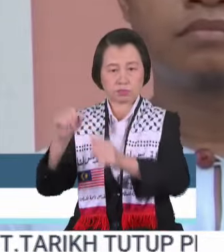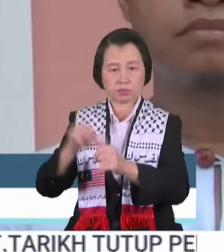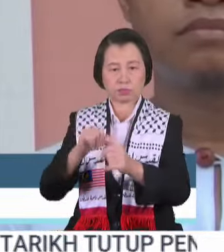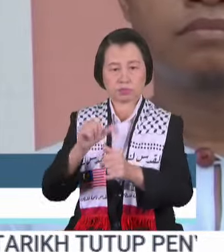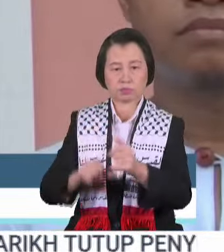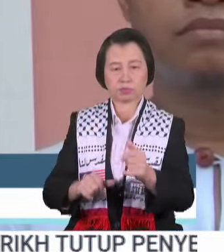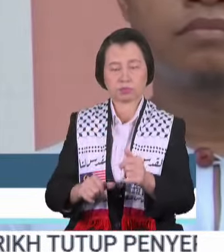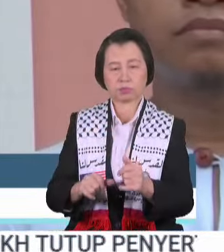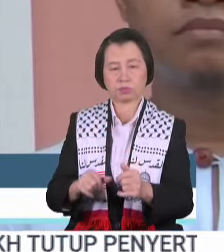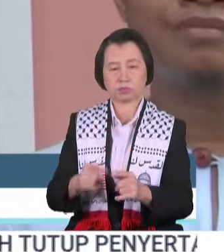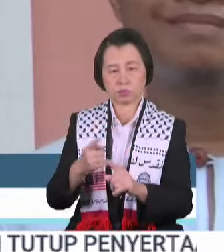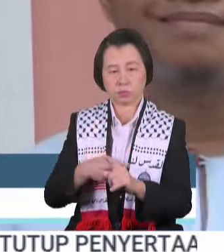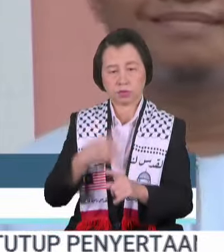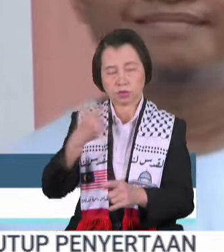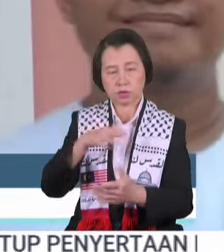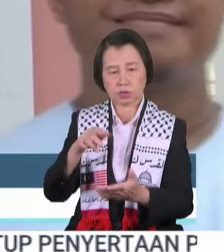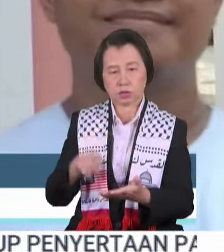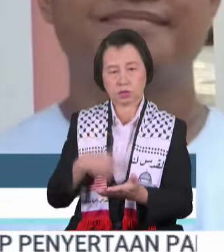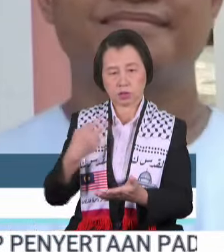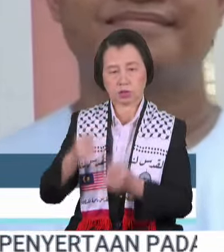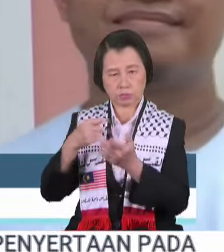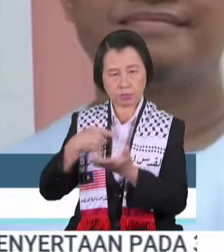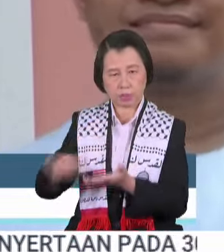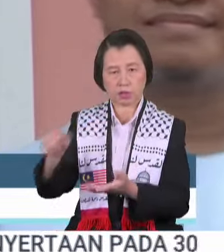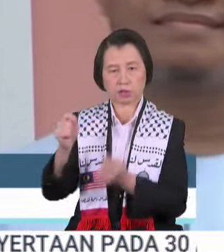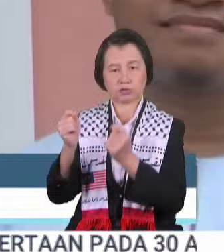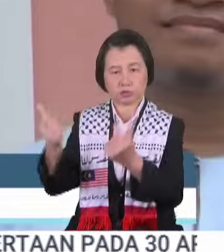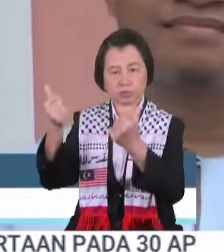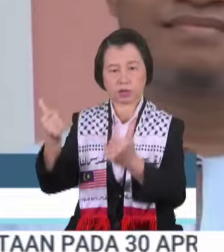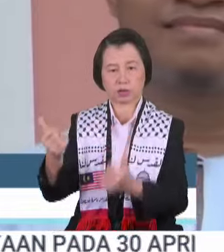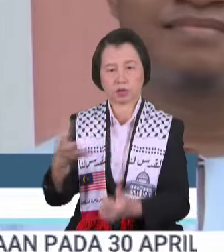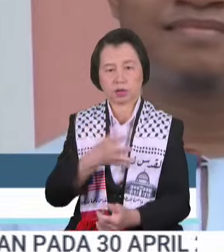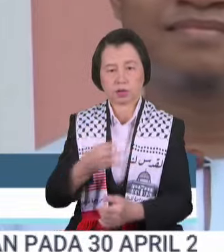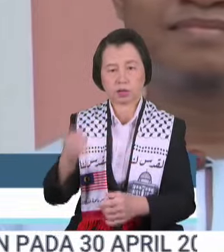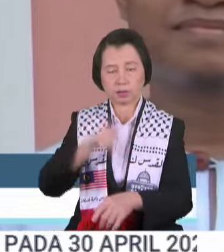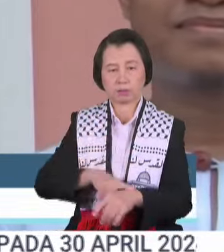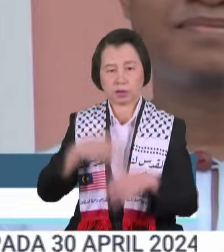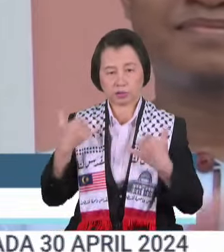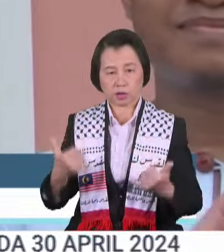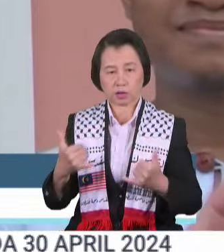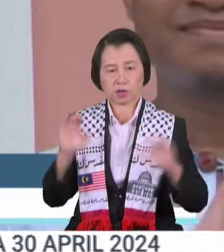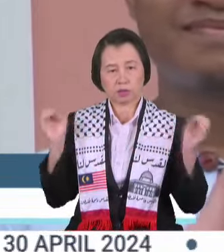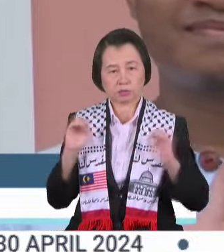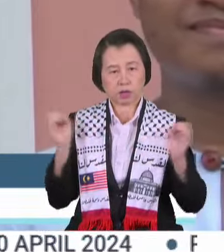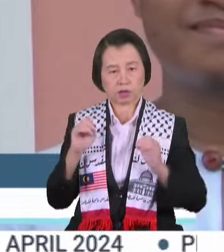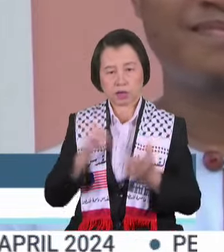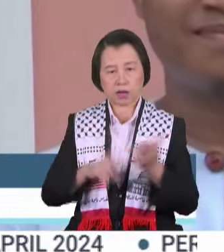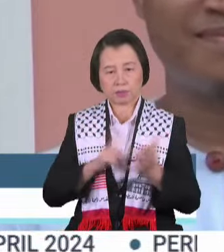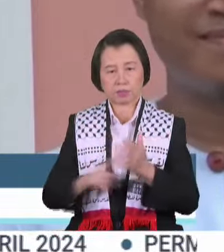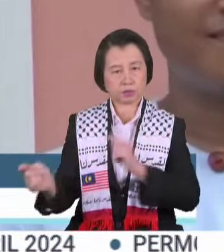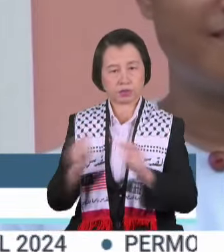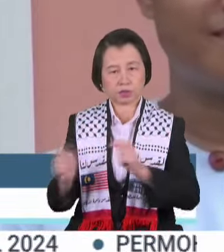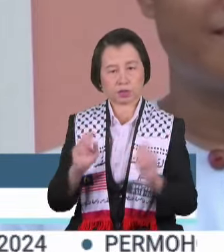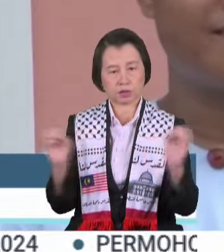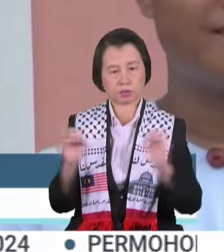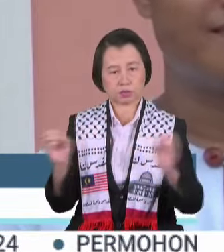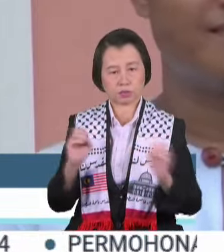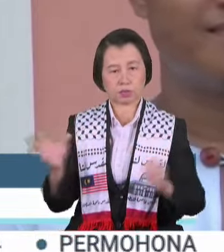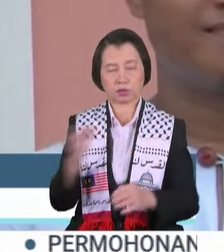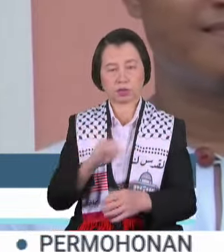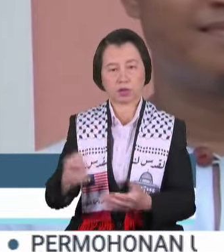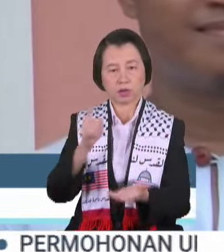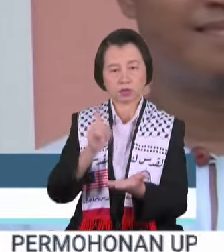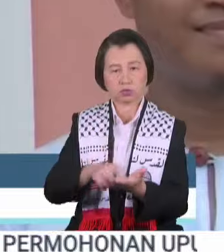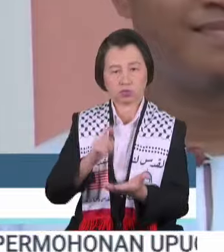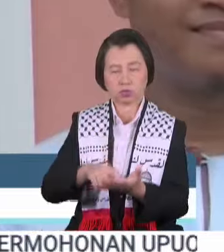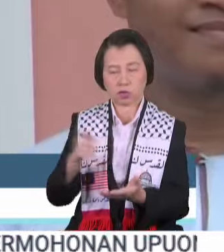online. Dan kerana itu kita boleh bayar cepat. Dan pada masa ini tidak ada lagi sebarang tunggakan. Bahkan